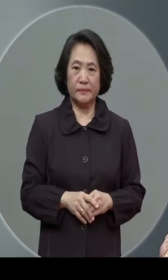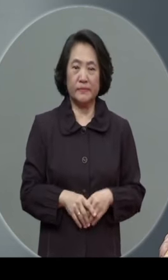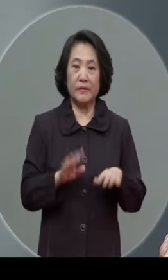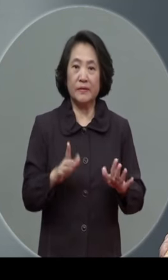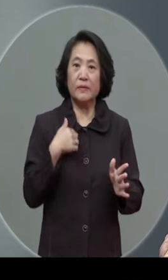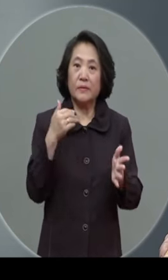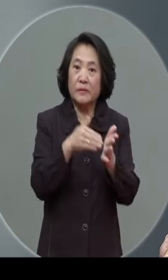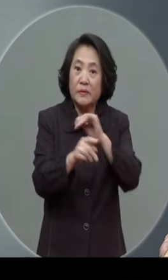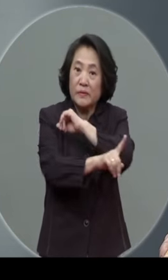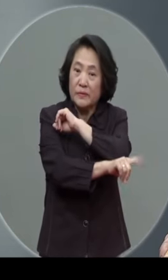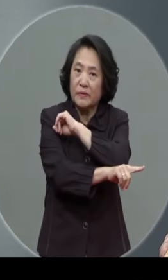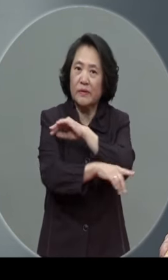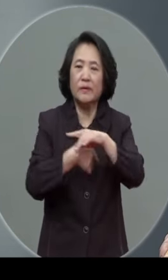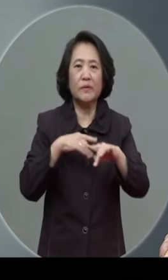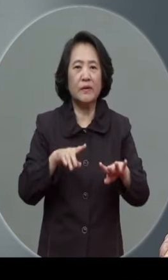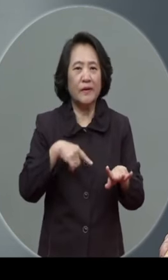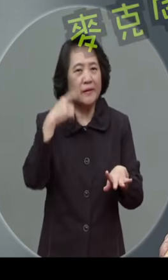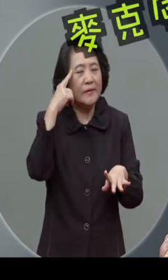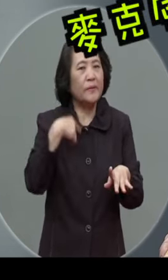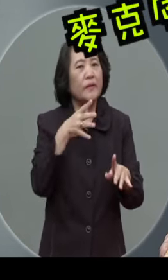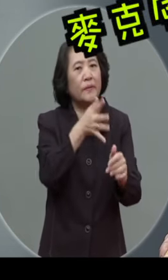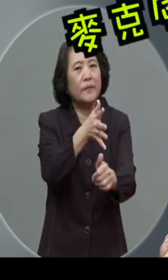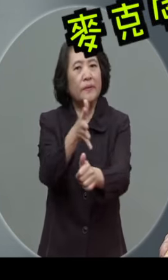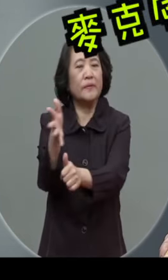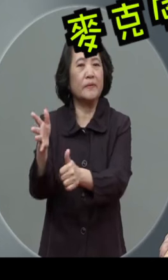后我只有想要来问，